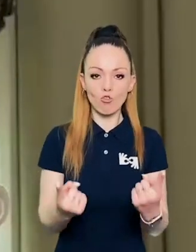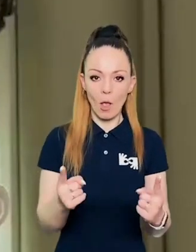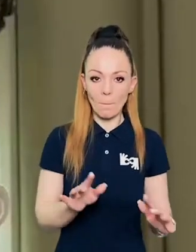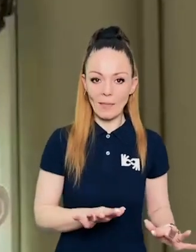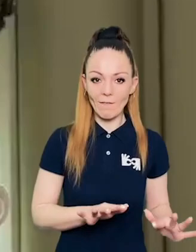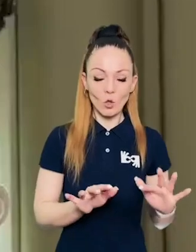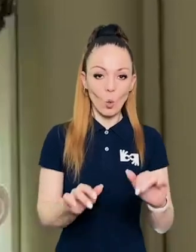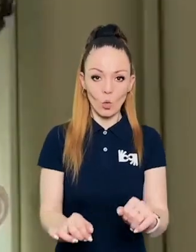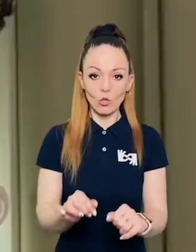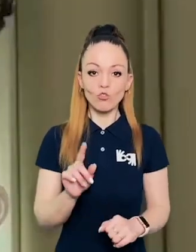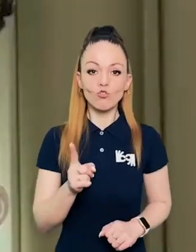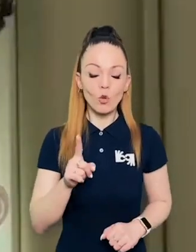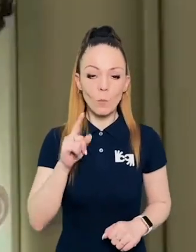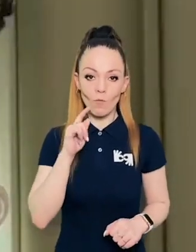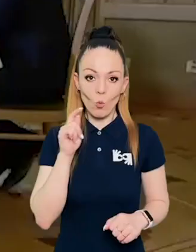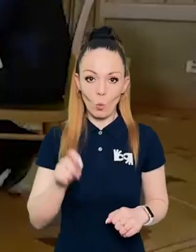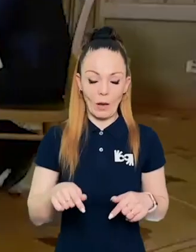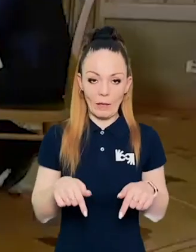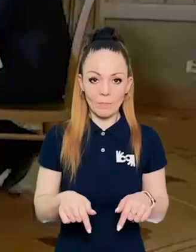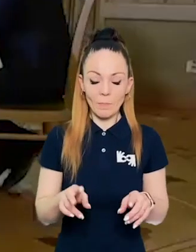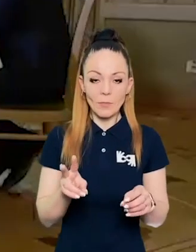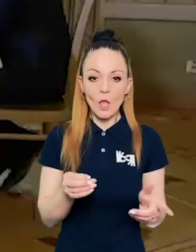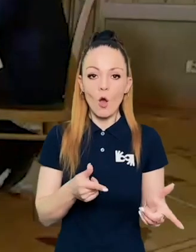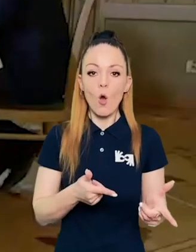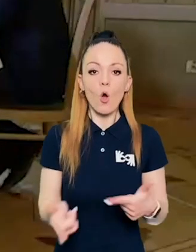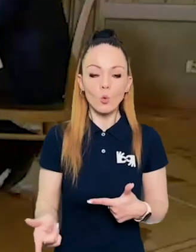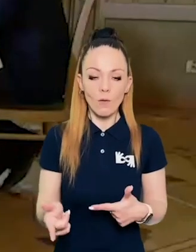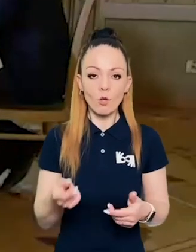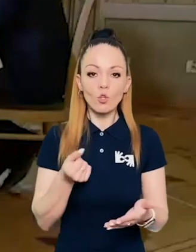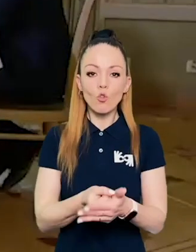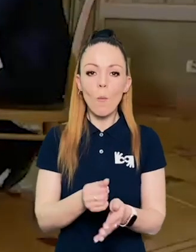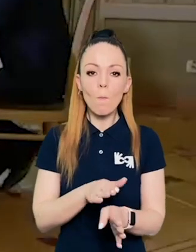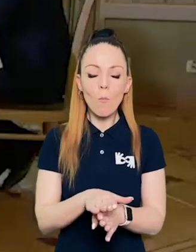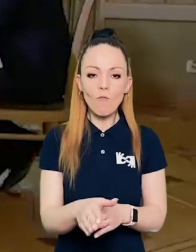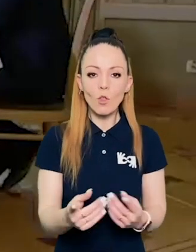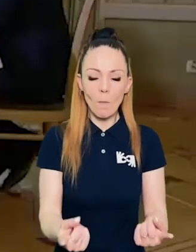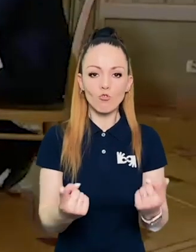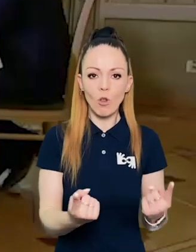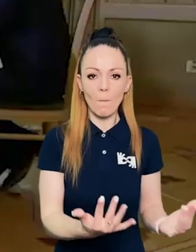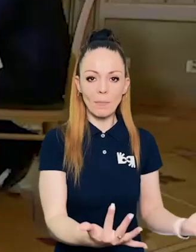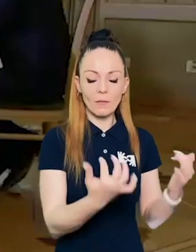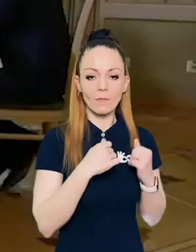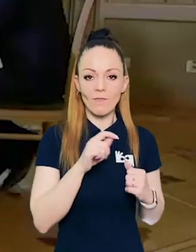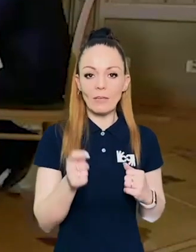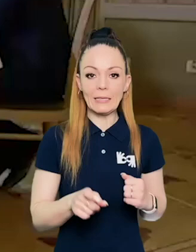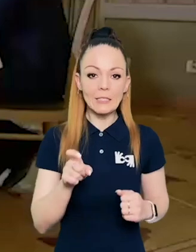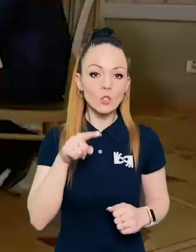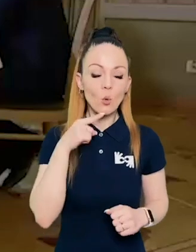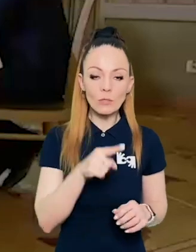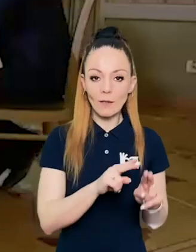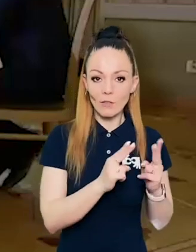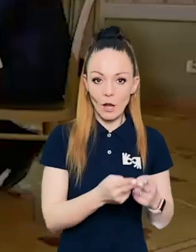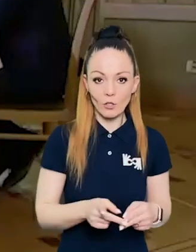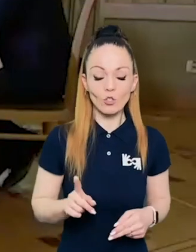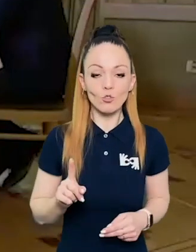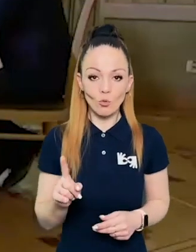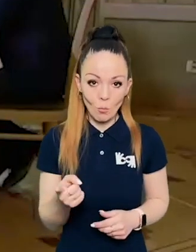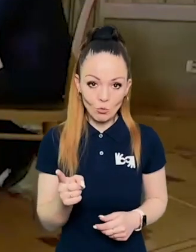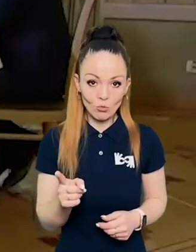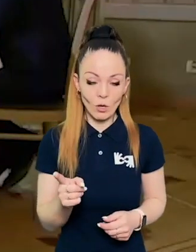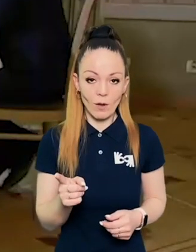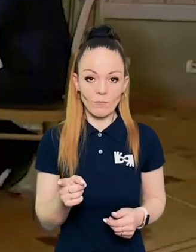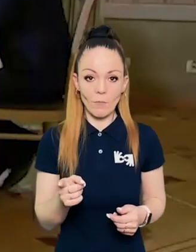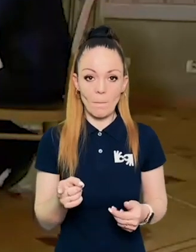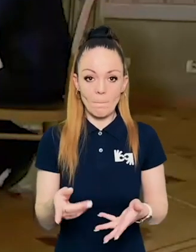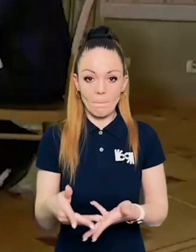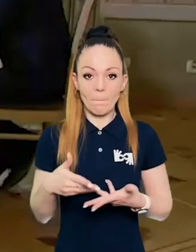буде повномасштабне вторгнення, чому, в принципі, Україна не готова до повномасштабної війни з Російською Федерацією?